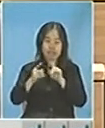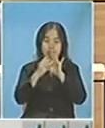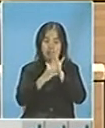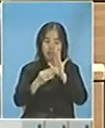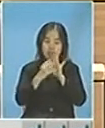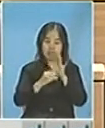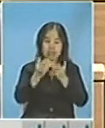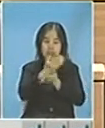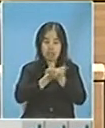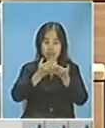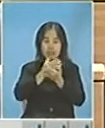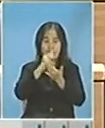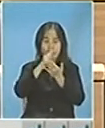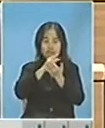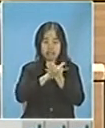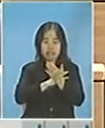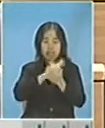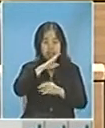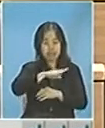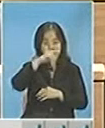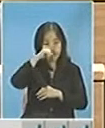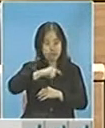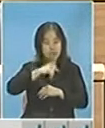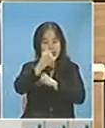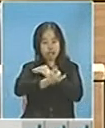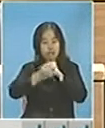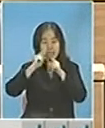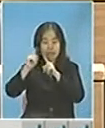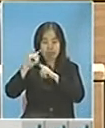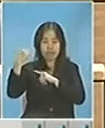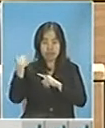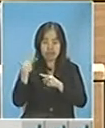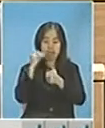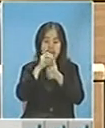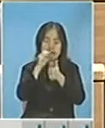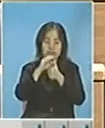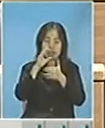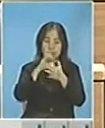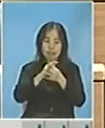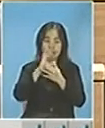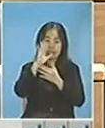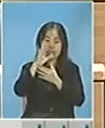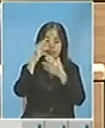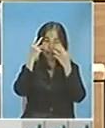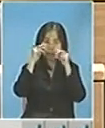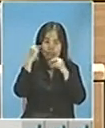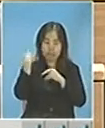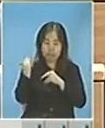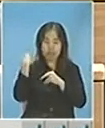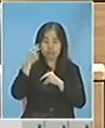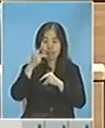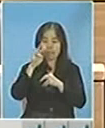าบันทางวิชาการอื่นๆทั้งในและต่างประเทศนะครับให้ความเห็นคำแนะนำและคำปรึกษาทางวิชาการแก่นายกรัฐมนตรีหรือคณะรัฐม